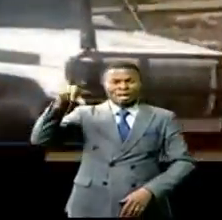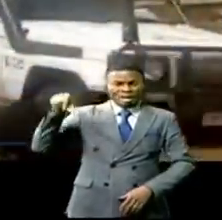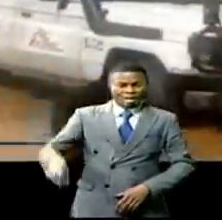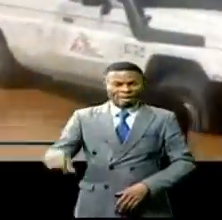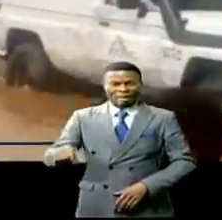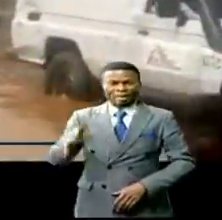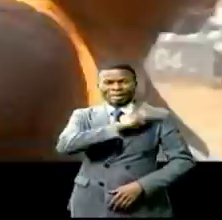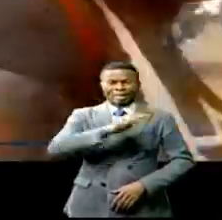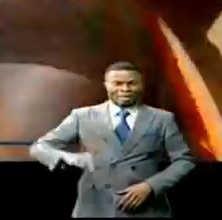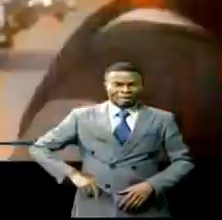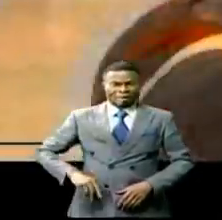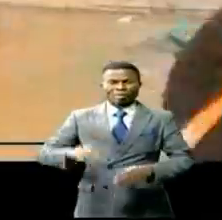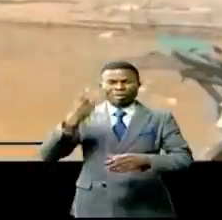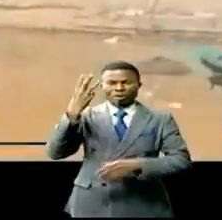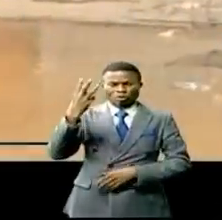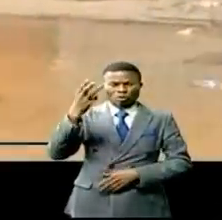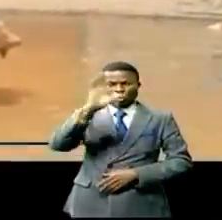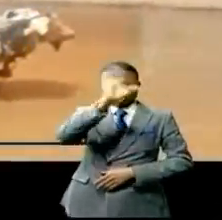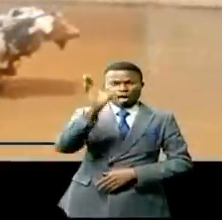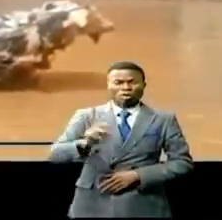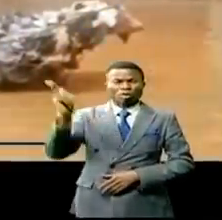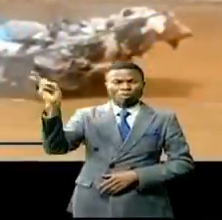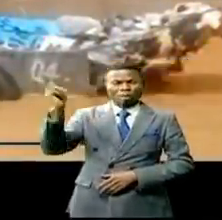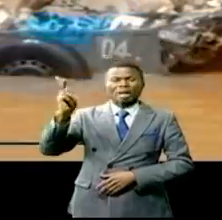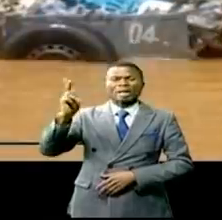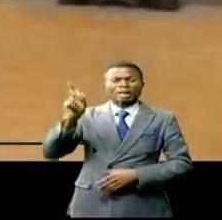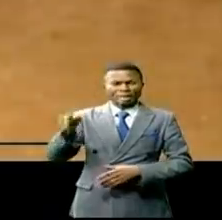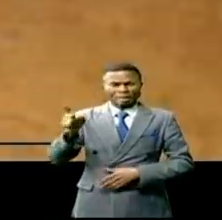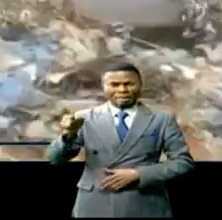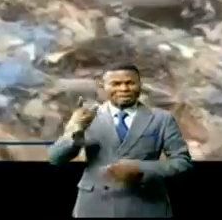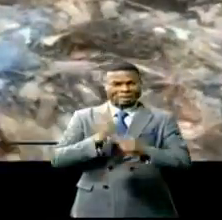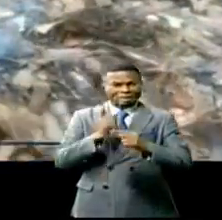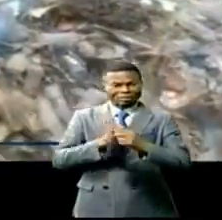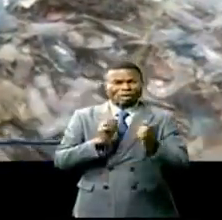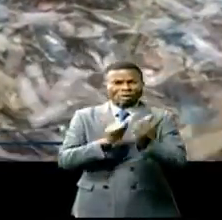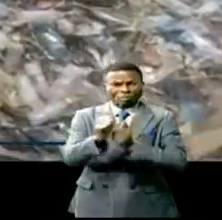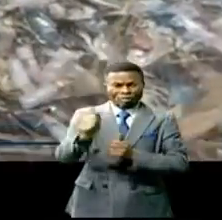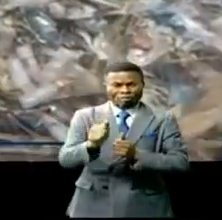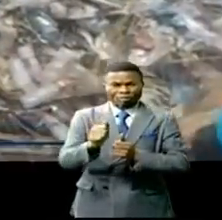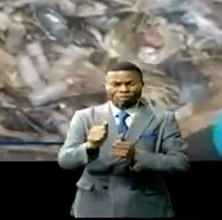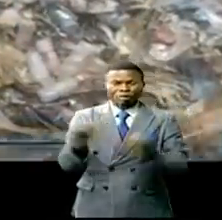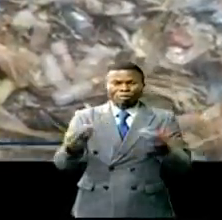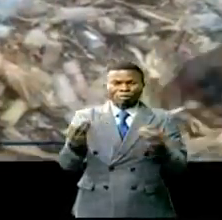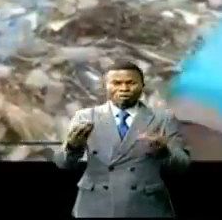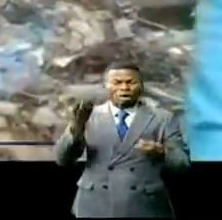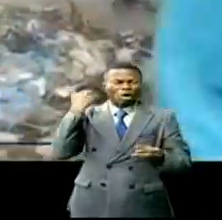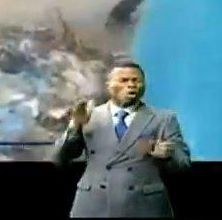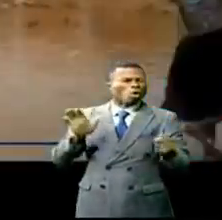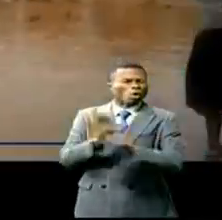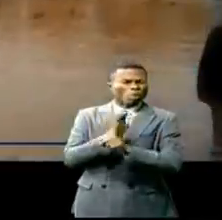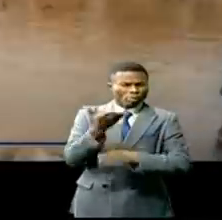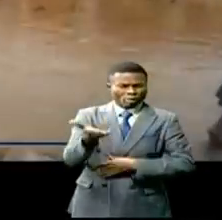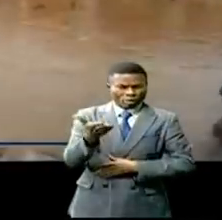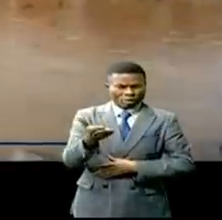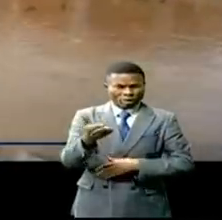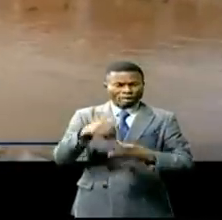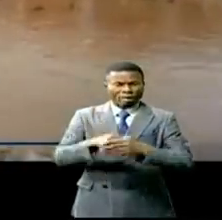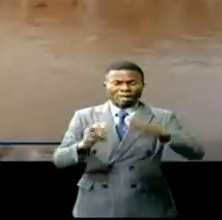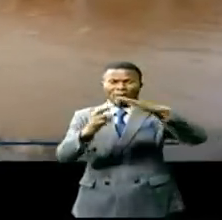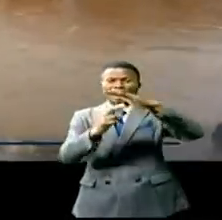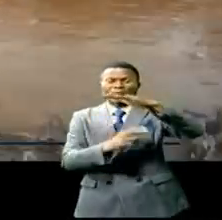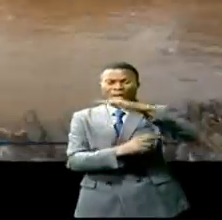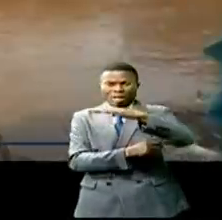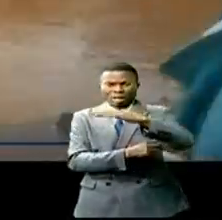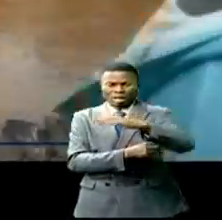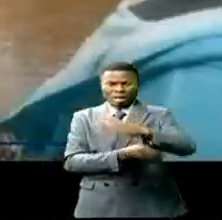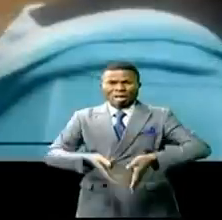commune de kalamu sur cet axe il est difficile de passer des boues tango à cause des inondations au niveau du pont traversant l'avenue